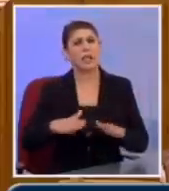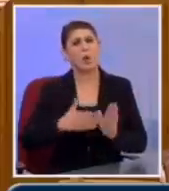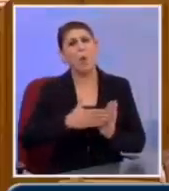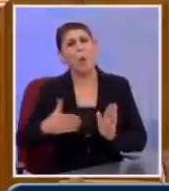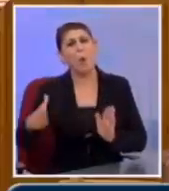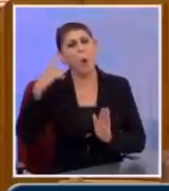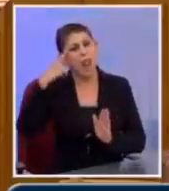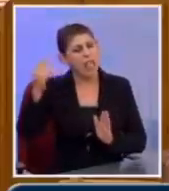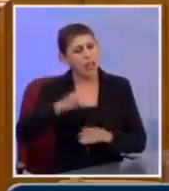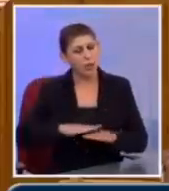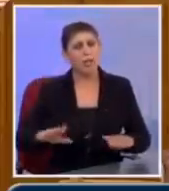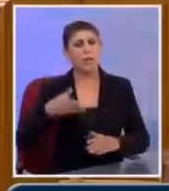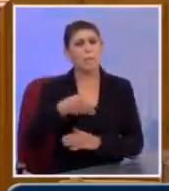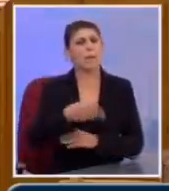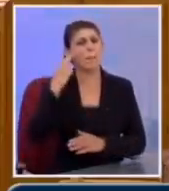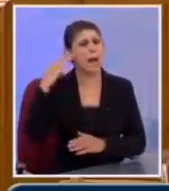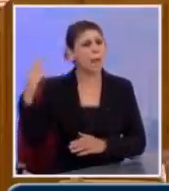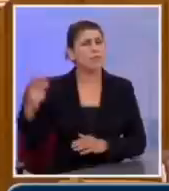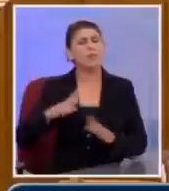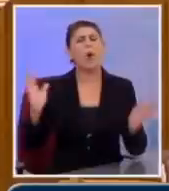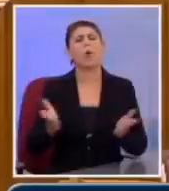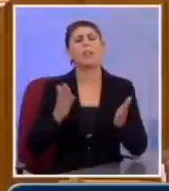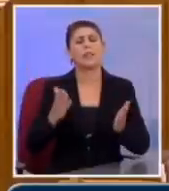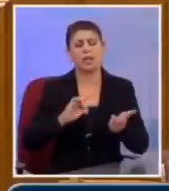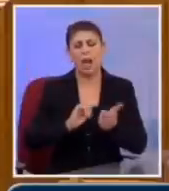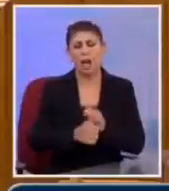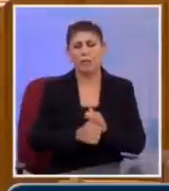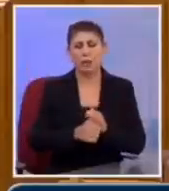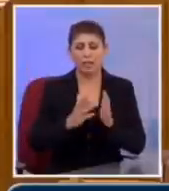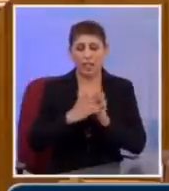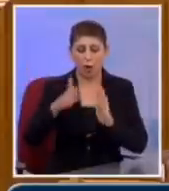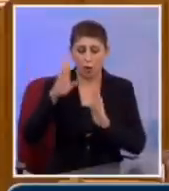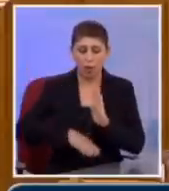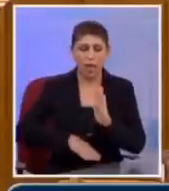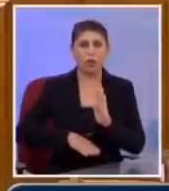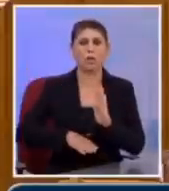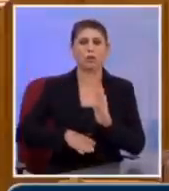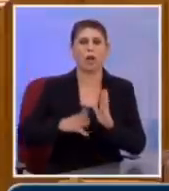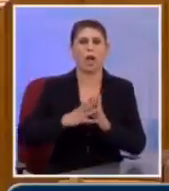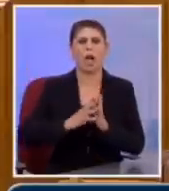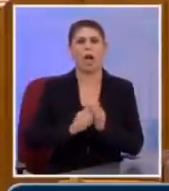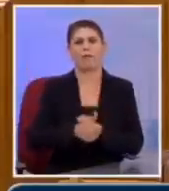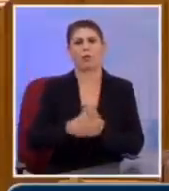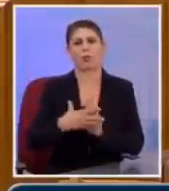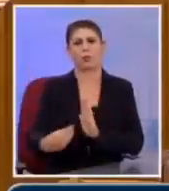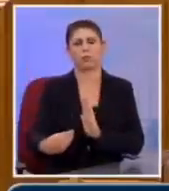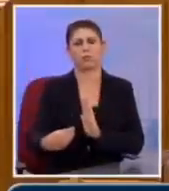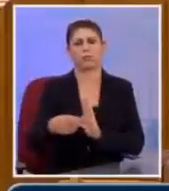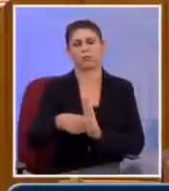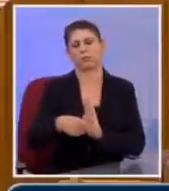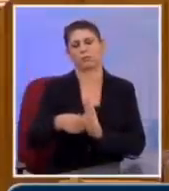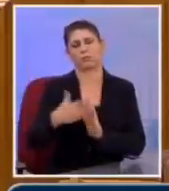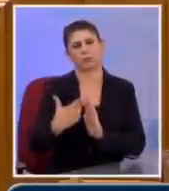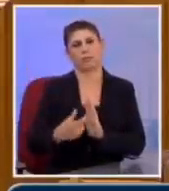το λύκειο, είτε έχουν πάει πανεπιστήμιο, είτε οτιδήποτε. Δεν είναι λοιπόν δυνατόν, όταν υπάρχουν αυτές οι